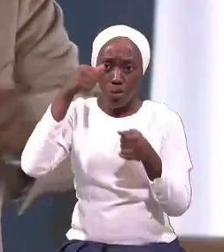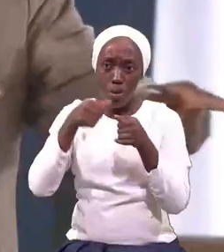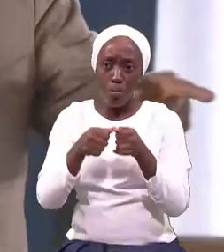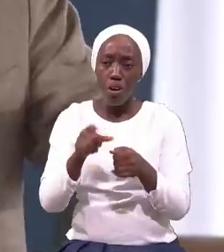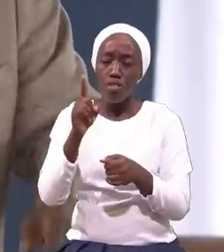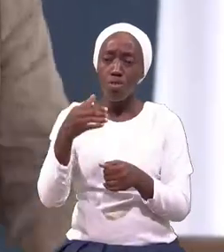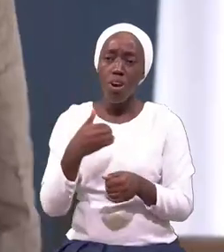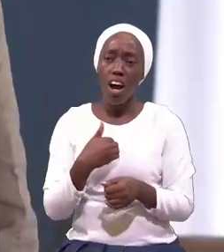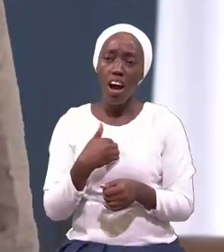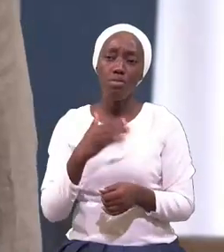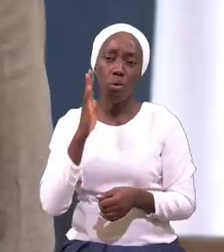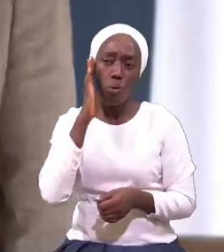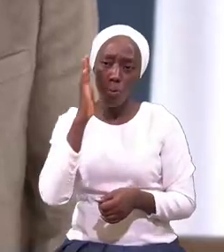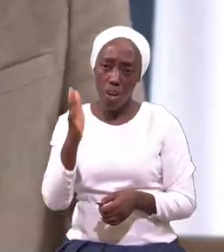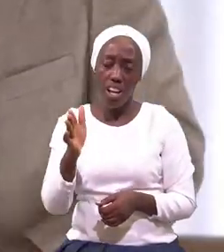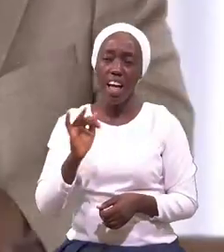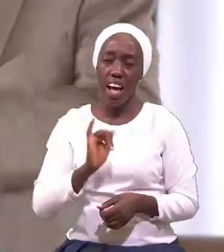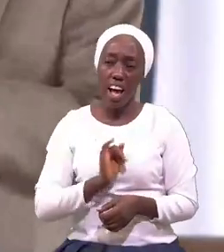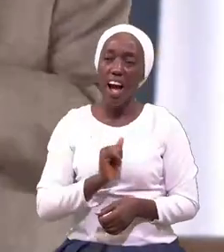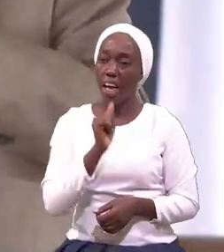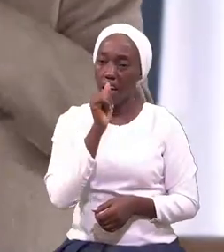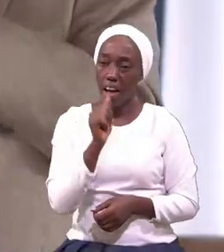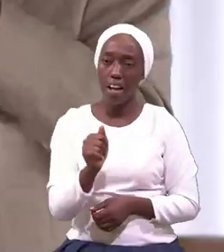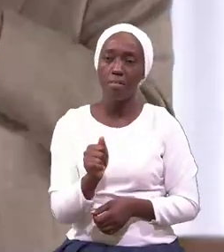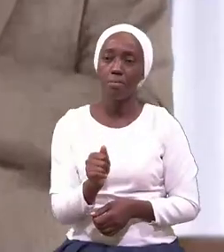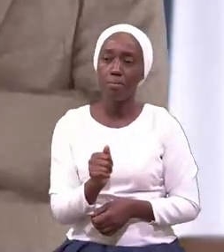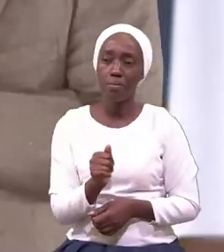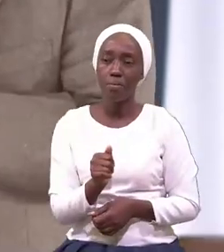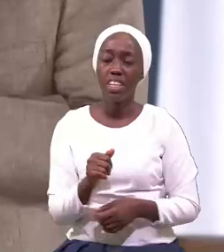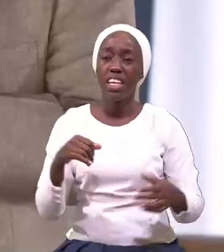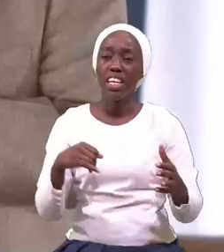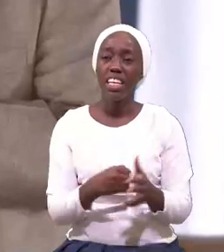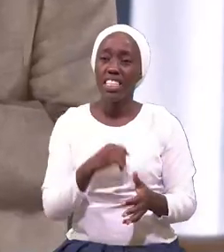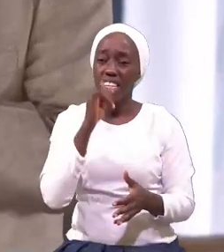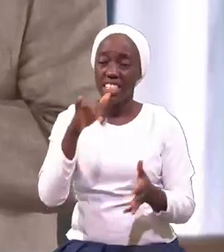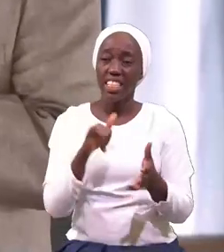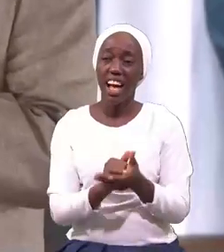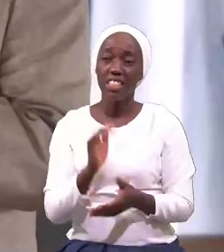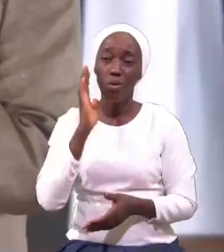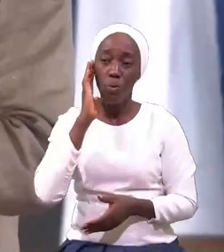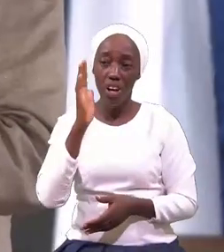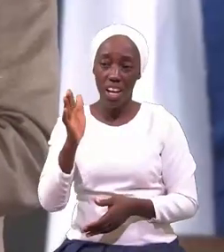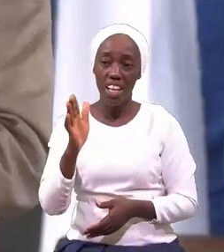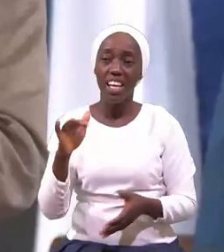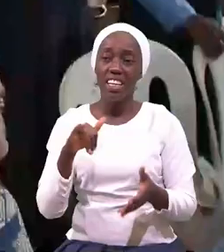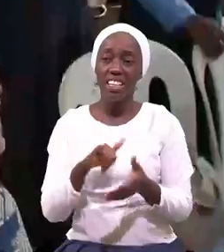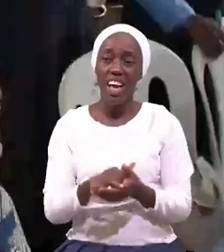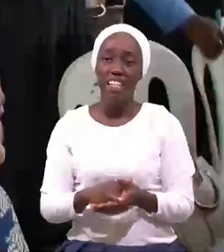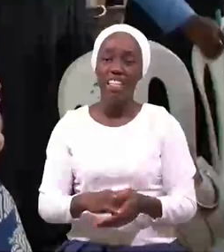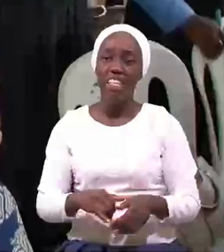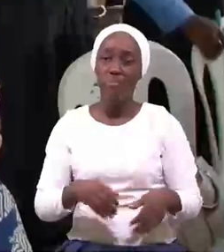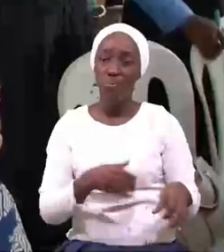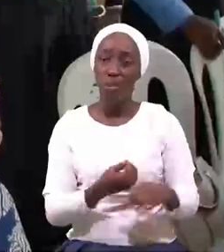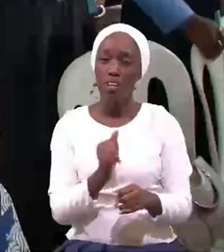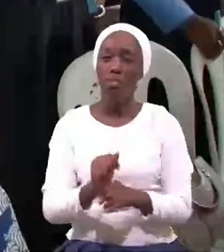Toi, tu te rappelles que tu as une volonté. C'est cette volonté qui te